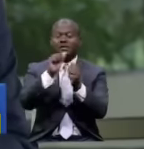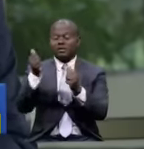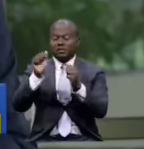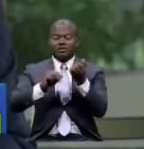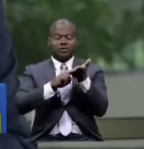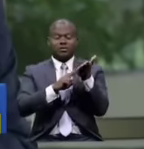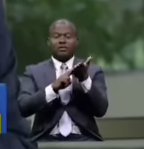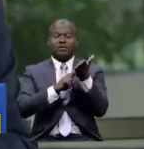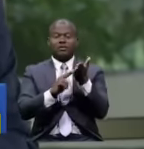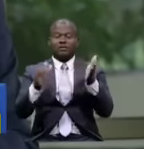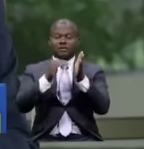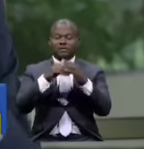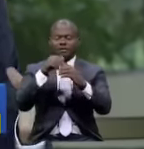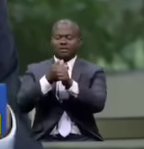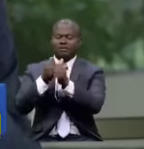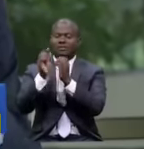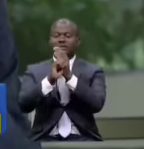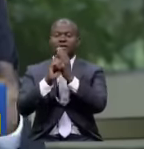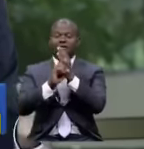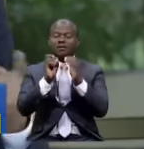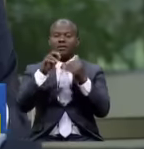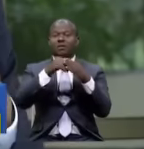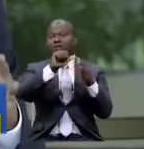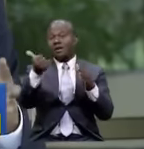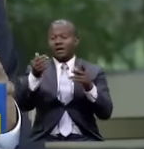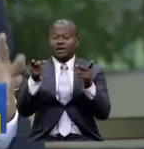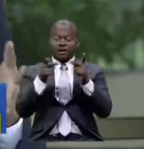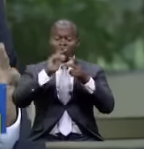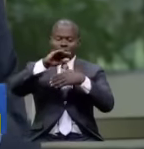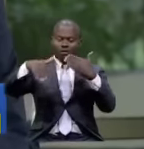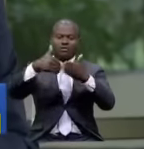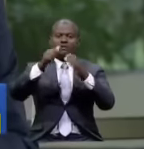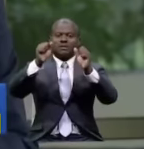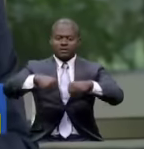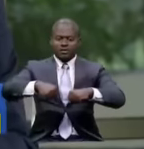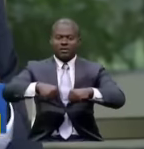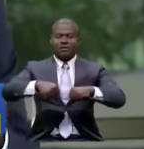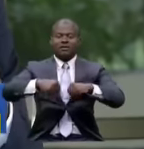cyane cyane bikanyura mu mashuri icyo ni kimwe bikazamuka rero gutyo